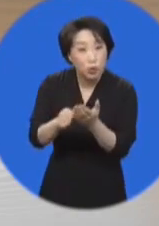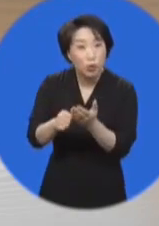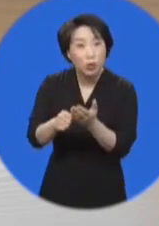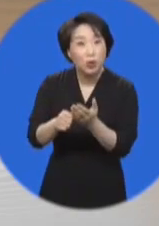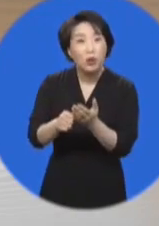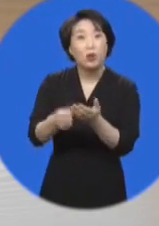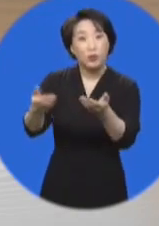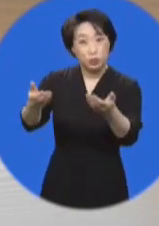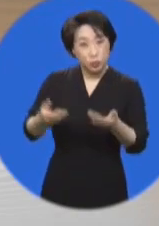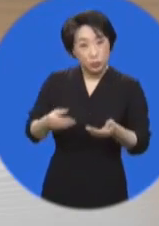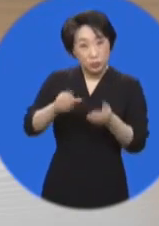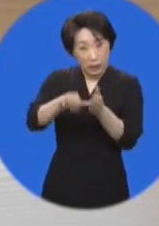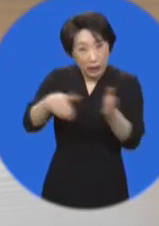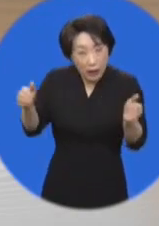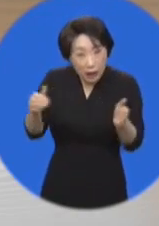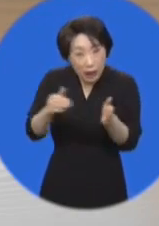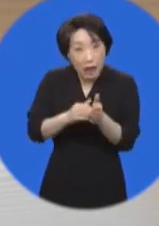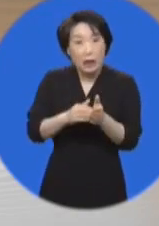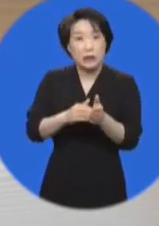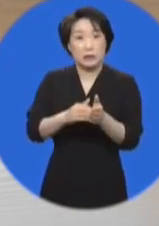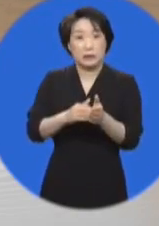대속물로 주기까지